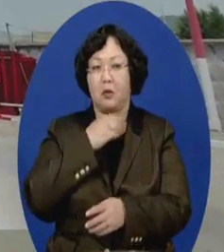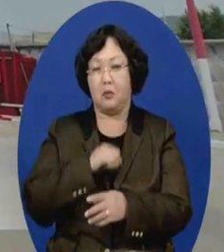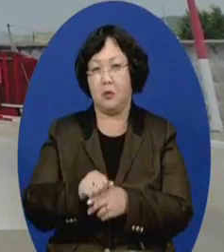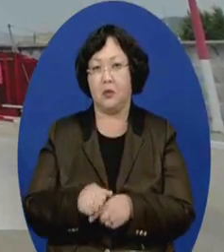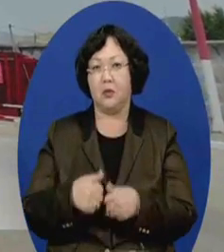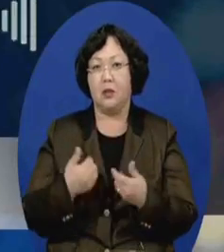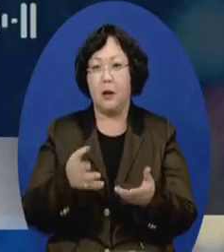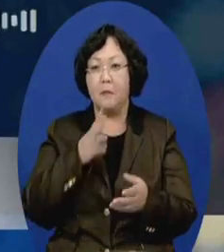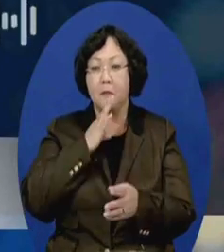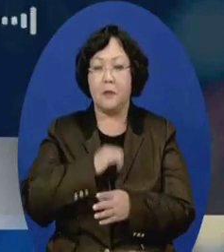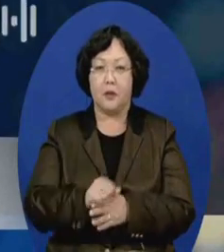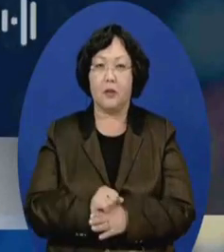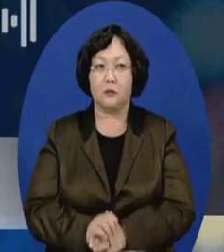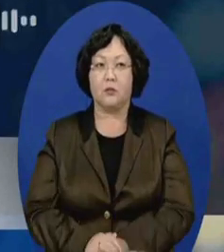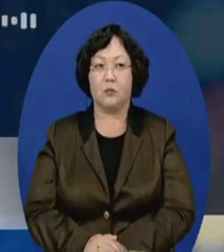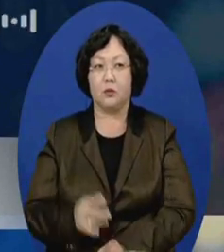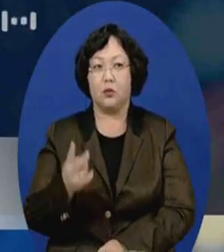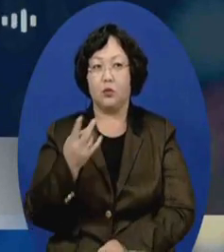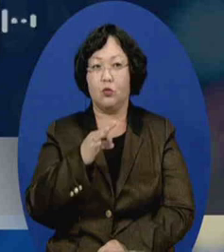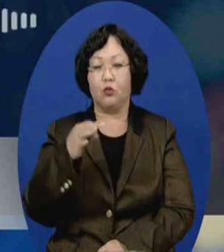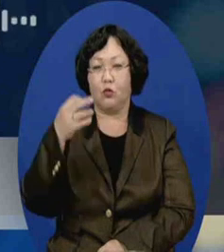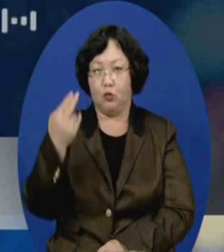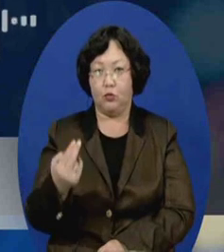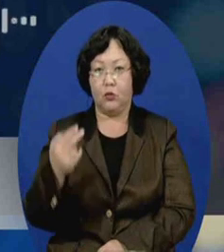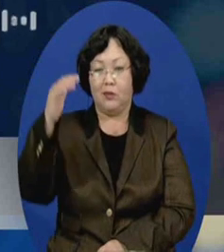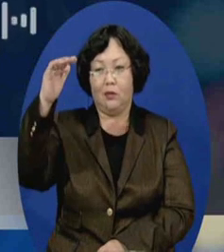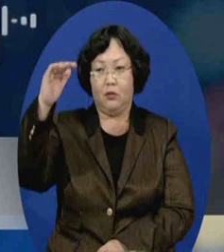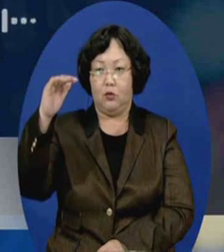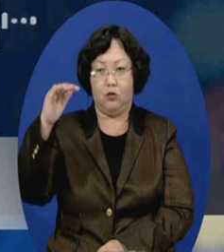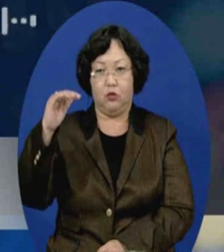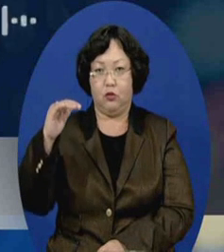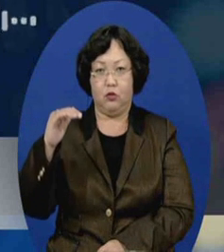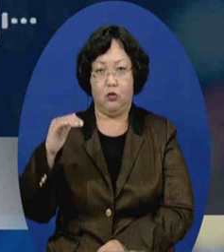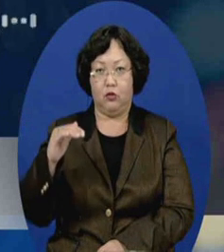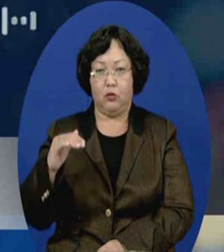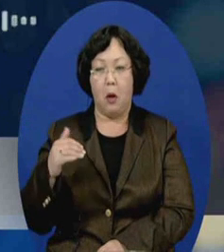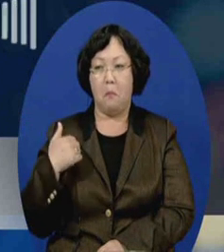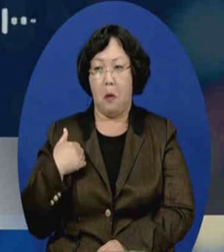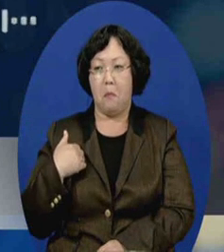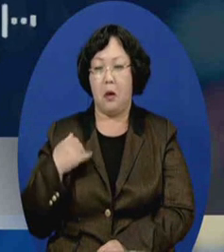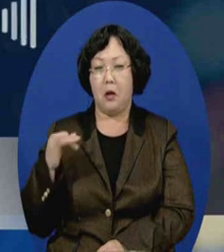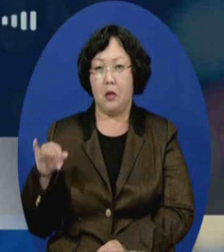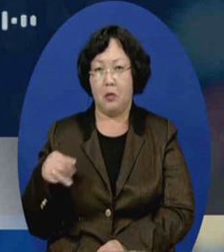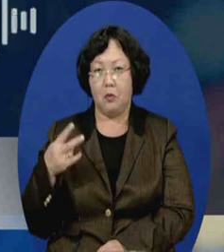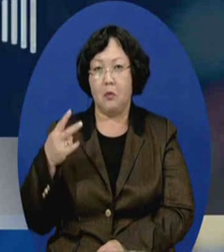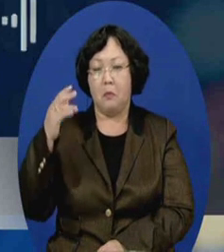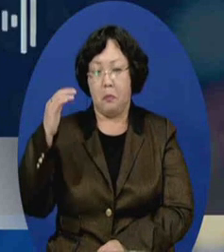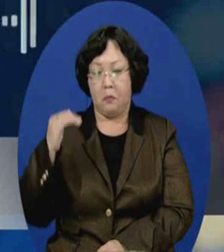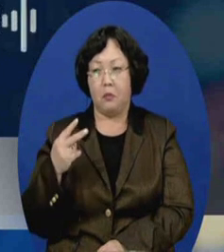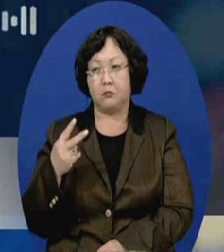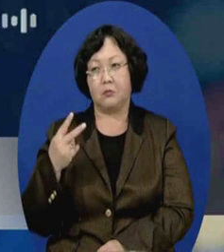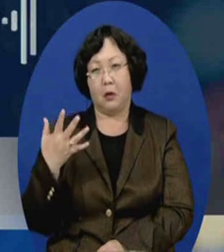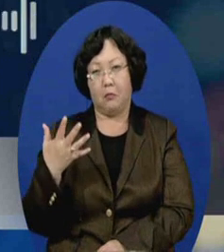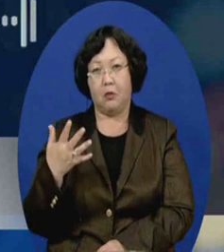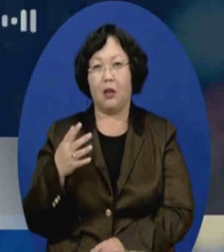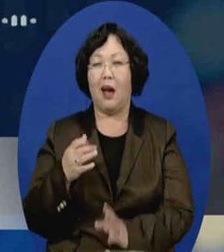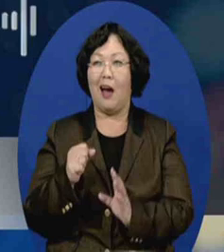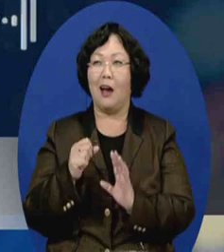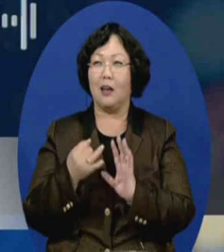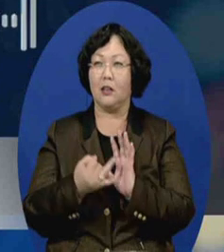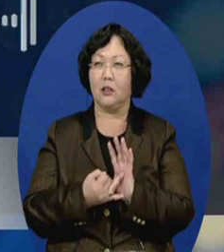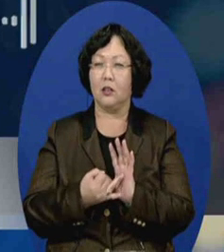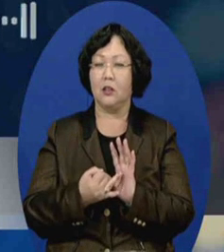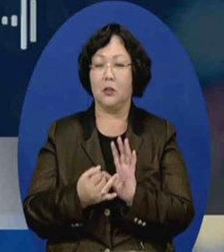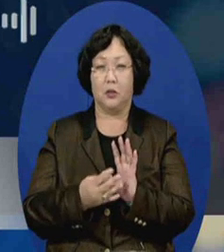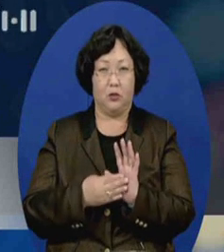гэрлээ. Нөөцөнд юу нэг шиг багшаа явуулсан байхгүй. Урчин бид нар хэв үедээ болохоор 25, 92-ийн тийм ээ 25